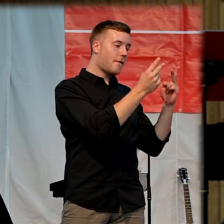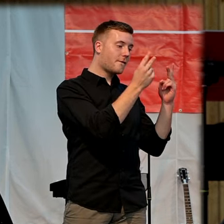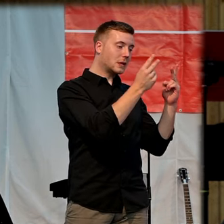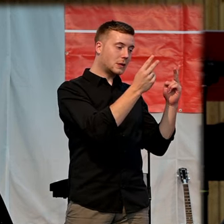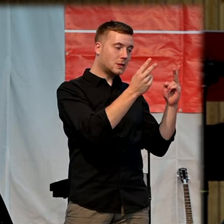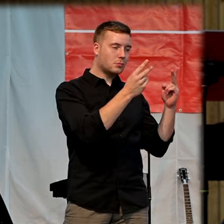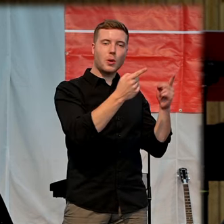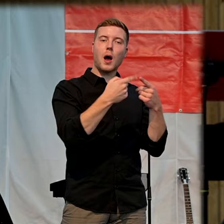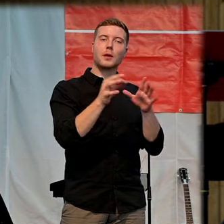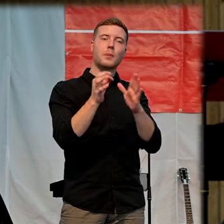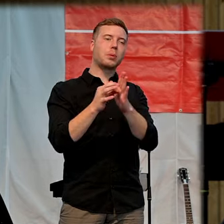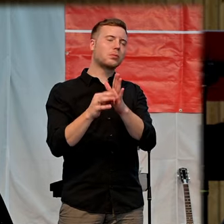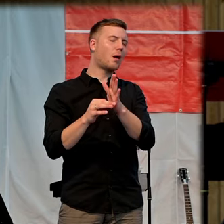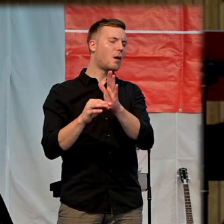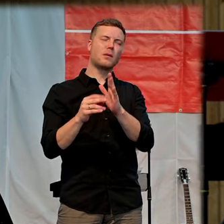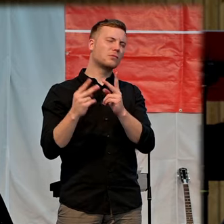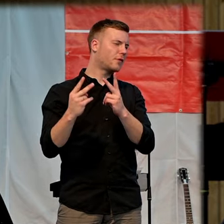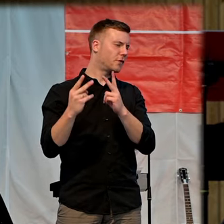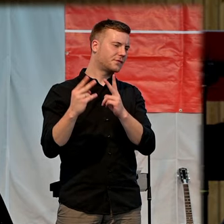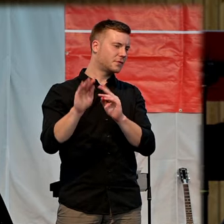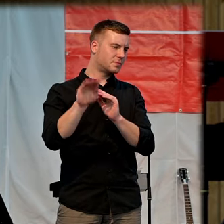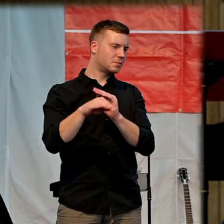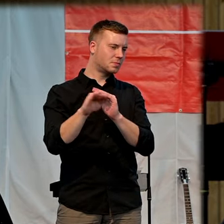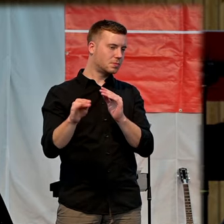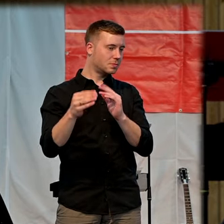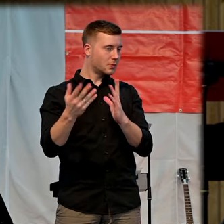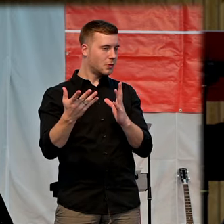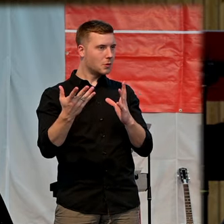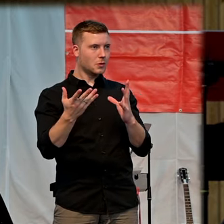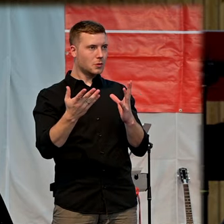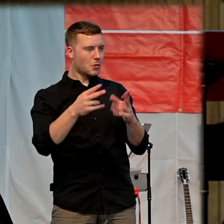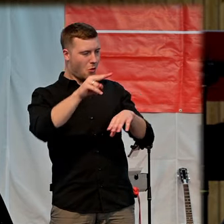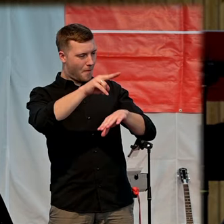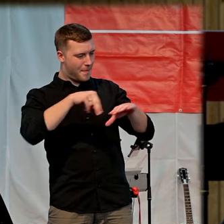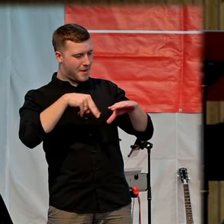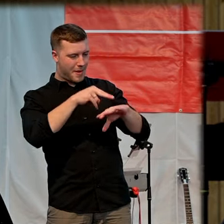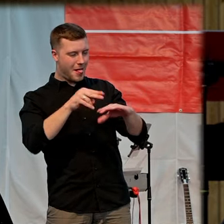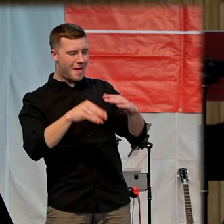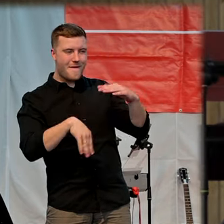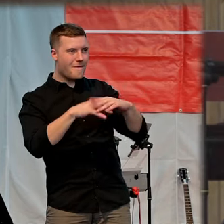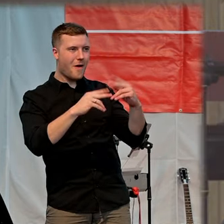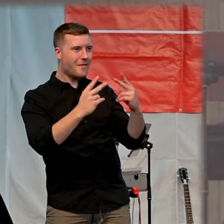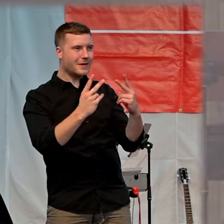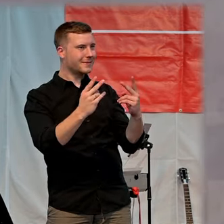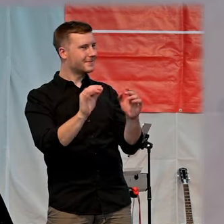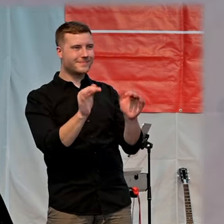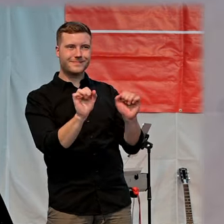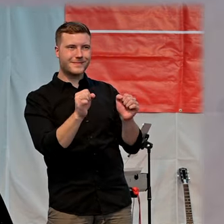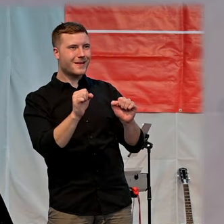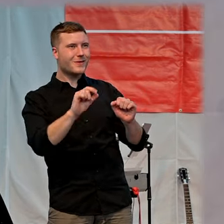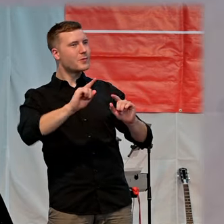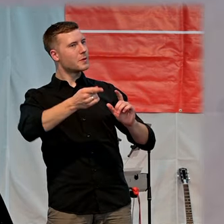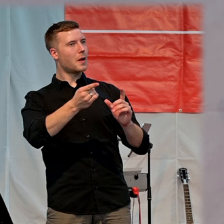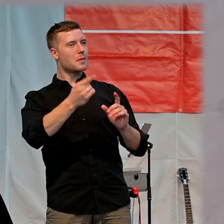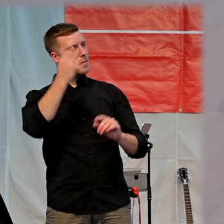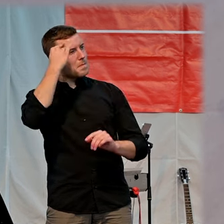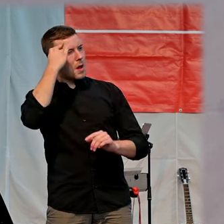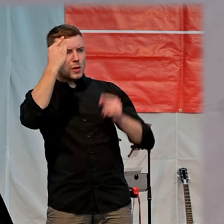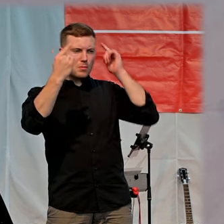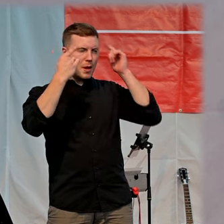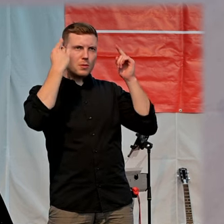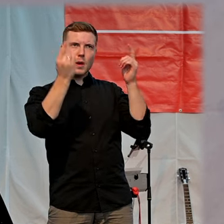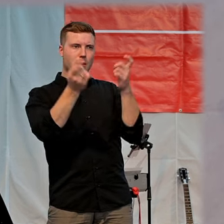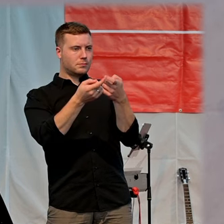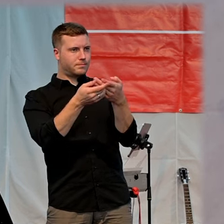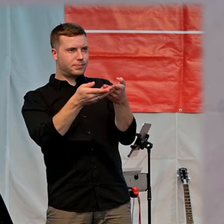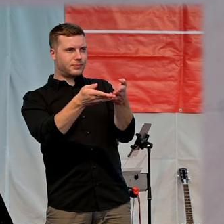Konfession. Nun, im Himmel werden wir uns das verständigen und sehen, was wirklich ist. Wie wir das im